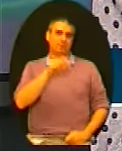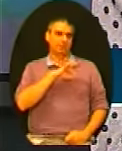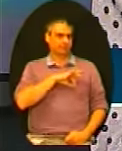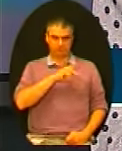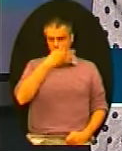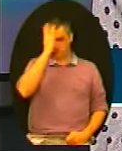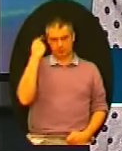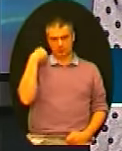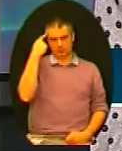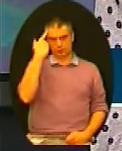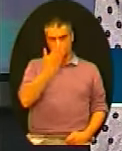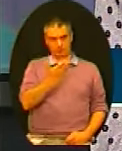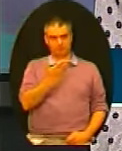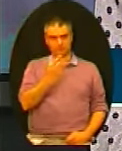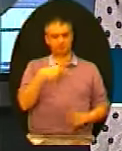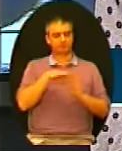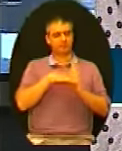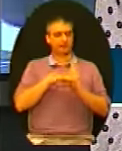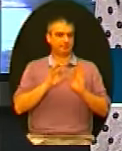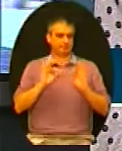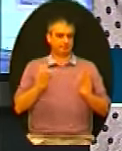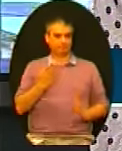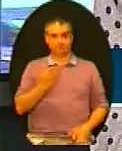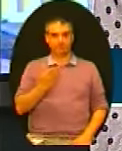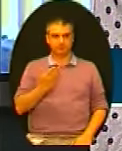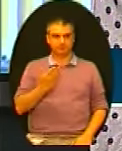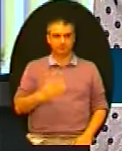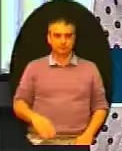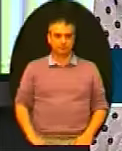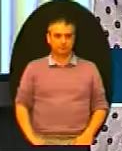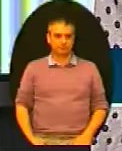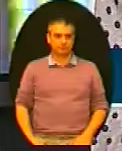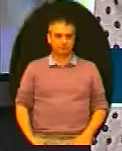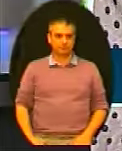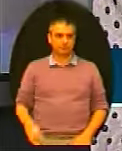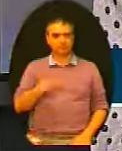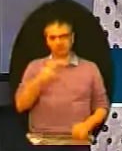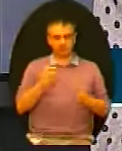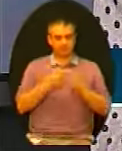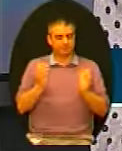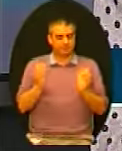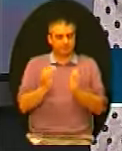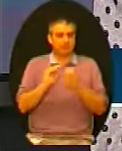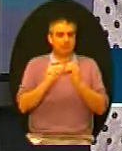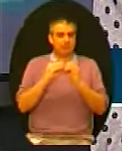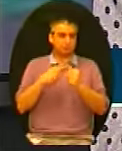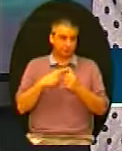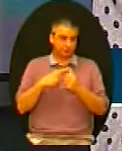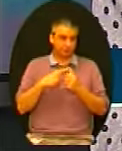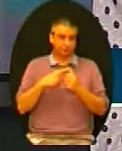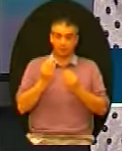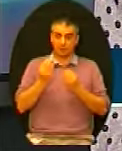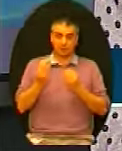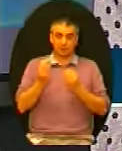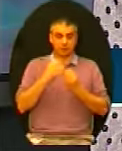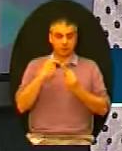אבל אולמרט, אנחנו יודעים על התנאים הראשוניים שלו, שהוא יהיה באגף שהוא קטן ומצומצם, ופרט